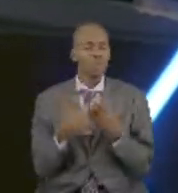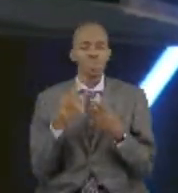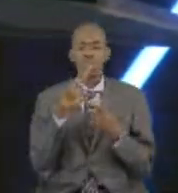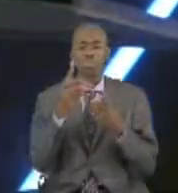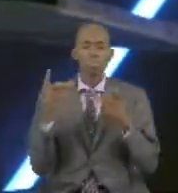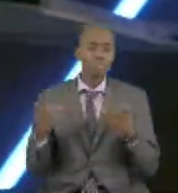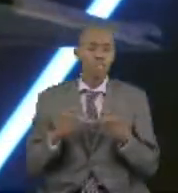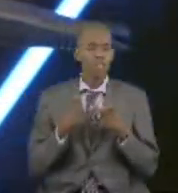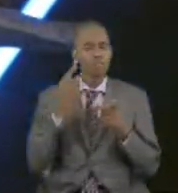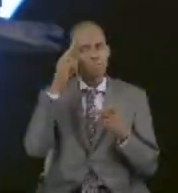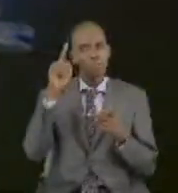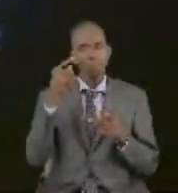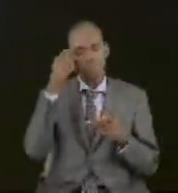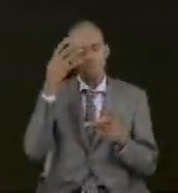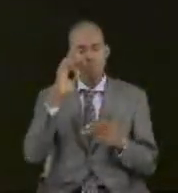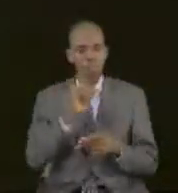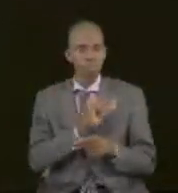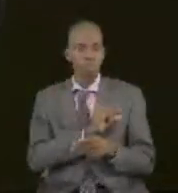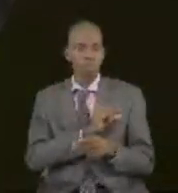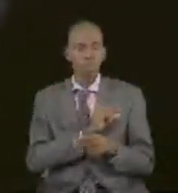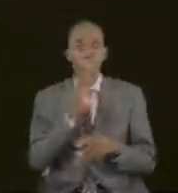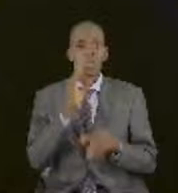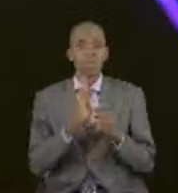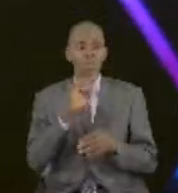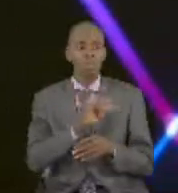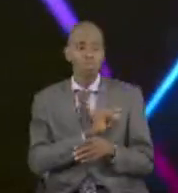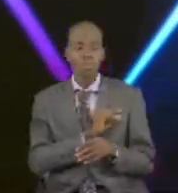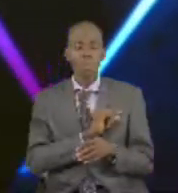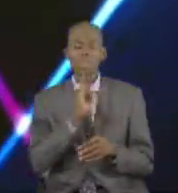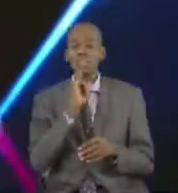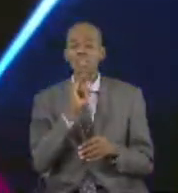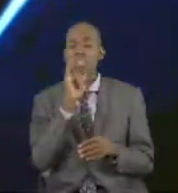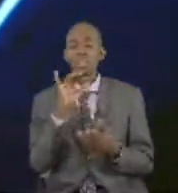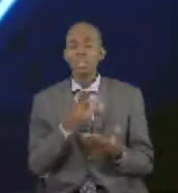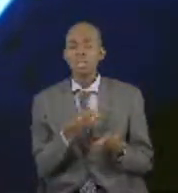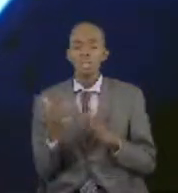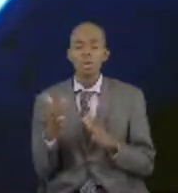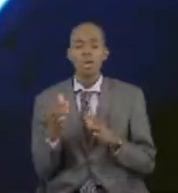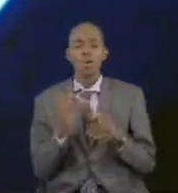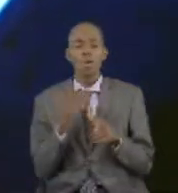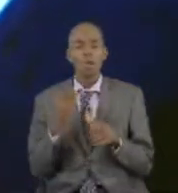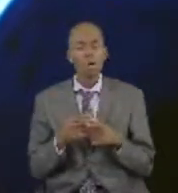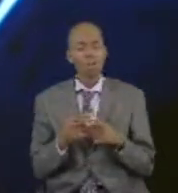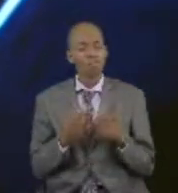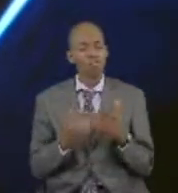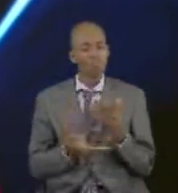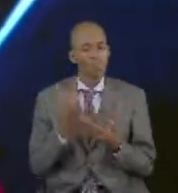votre conscience. Et que la conscience, si cette conscience n'est pas morte, que cette conscience n'est pas